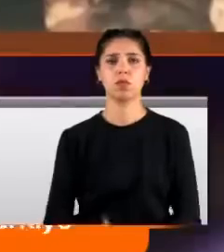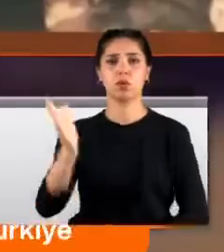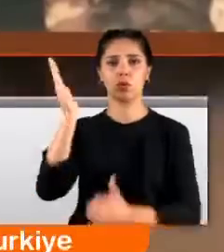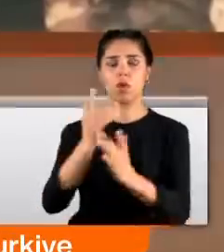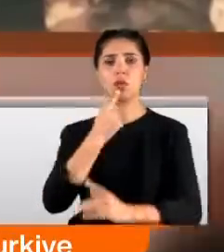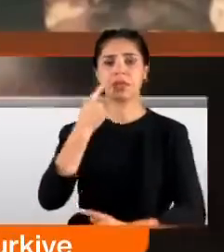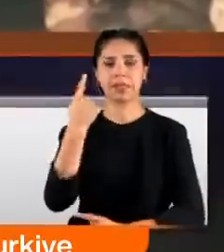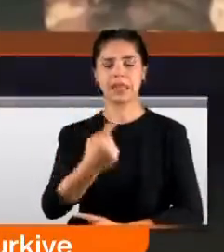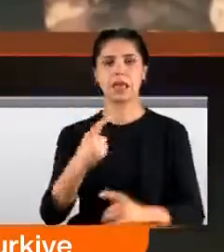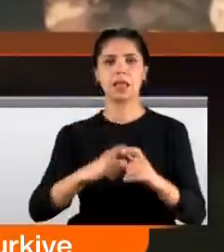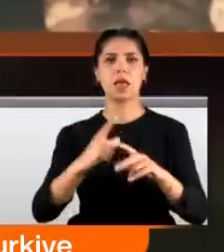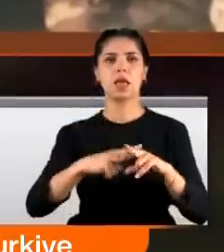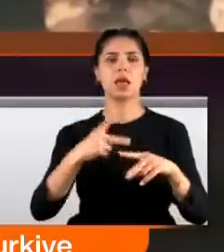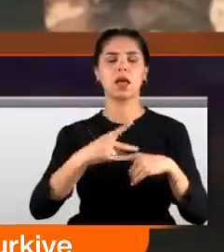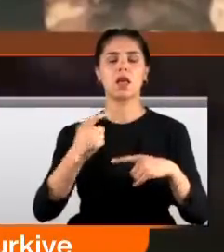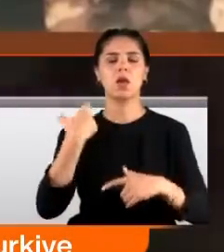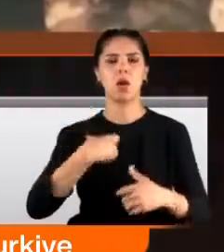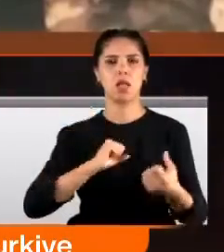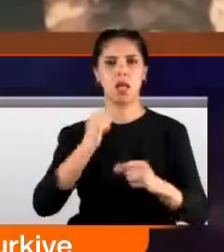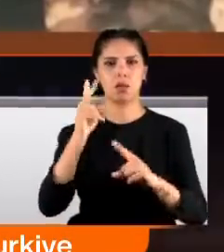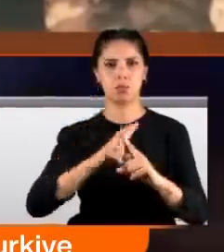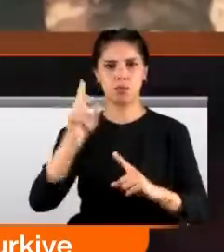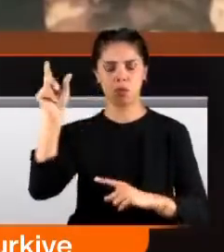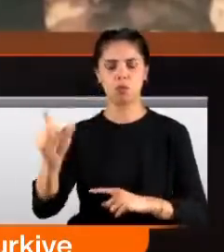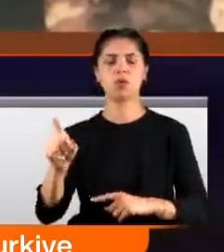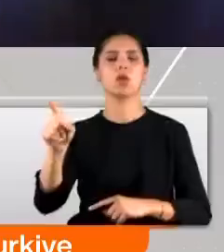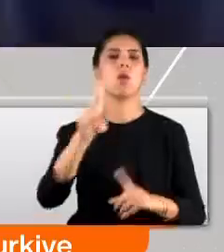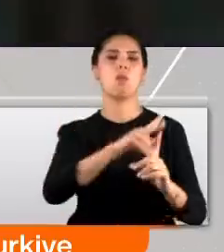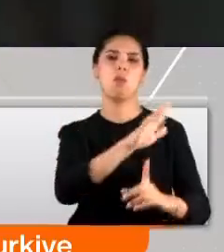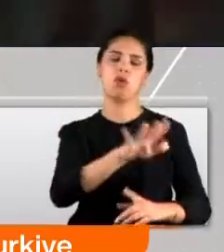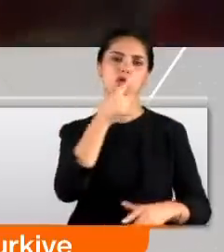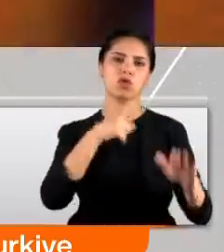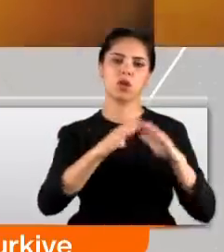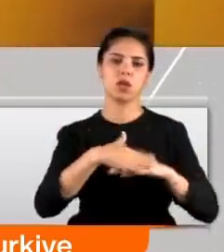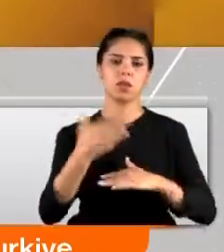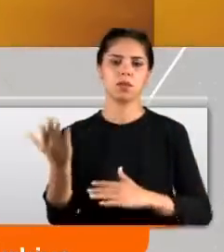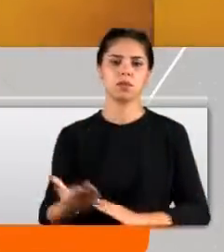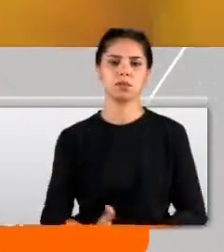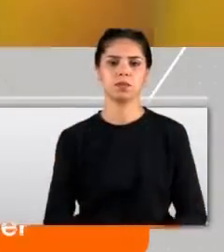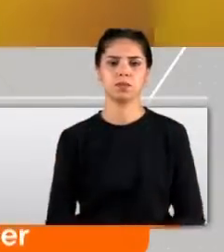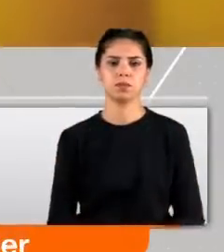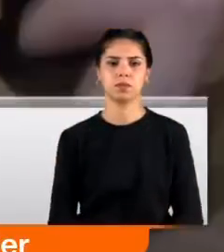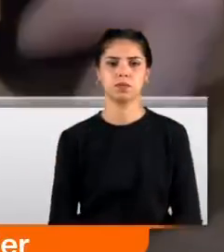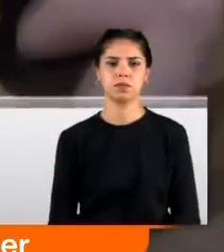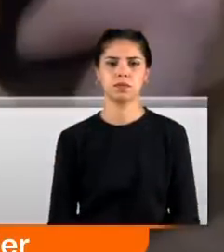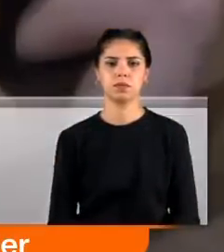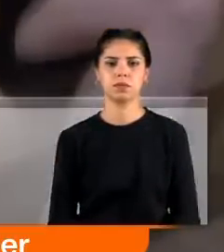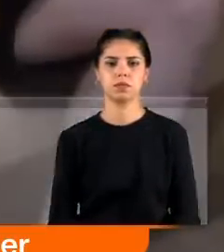edildiğini öne süren gazi özel harekatçı o polislerden şikayetçi oldu. Ölsem daha iyiydi. Ölsem daha iyiydi yani.